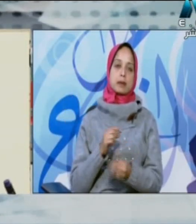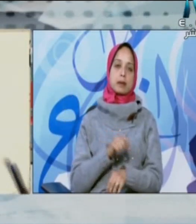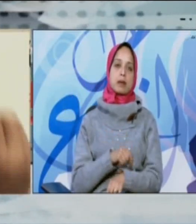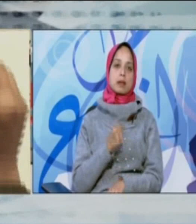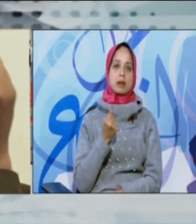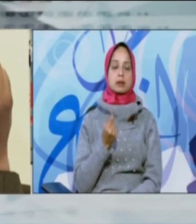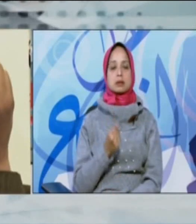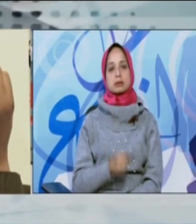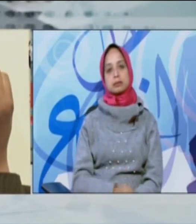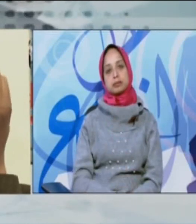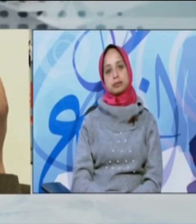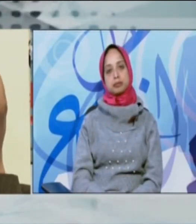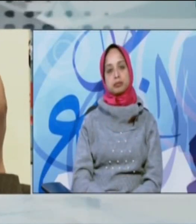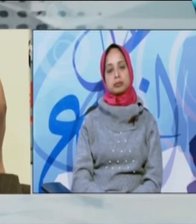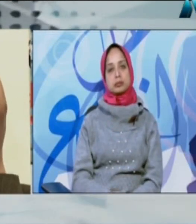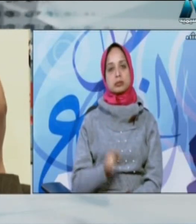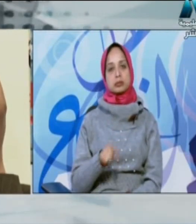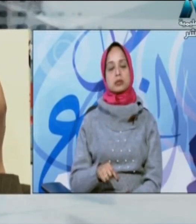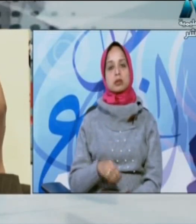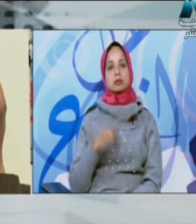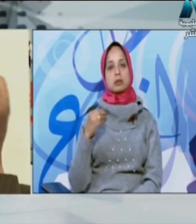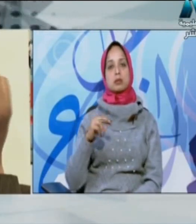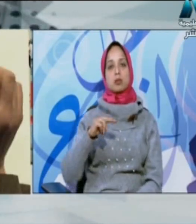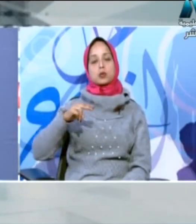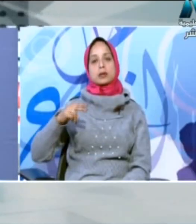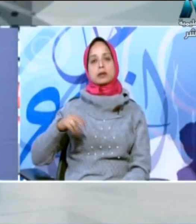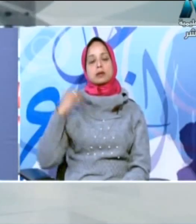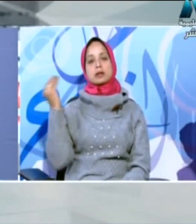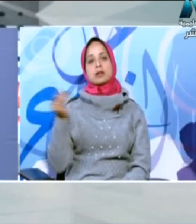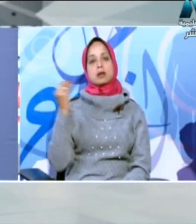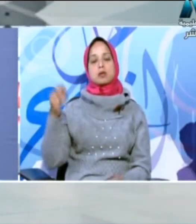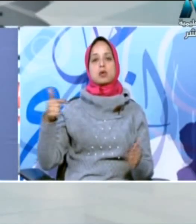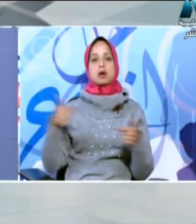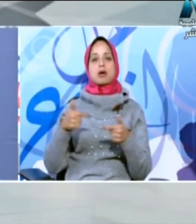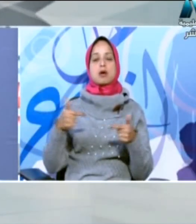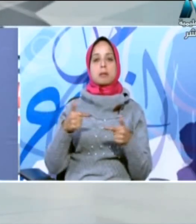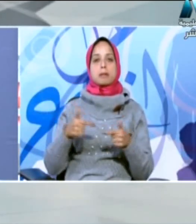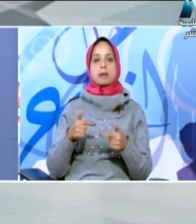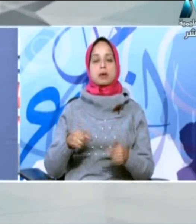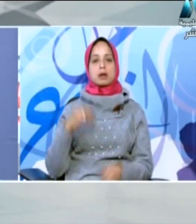احنا قلنا دلوقتي عندي متغير دولي، الحرب العالمية قامت دولي.